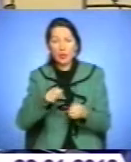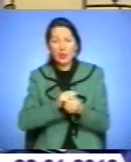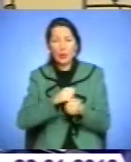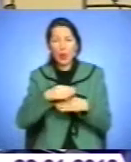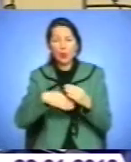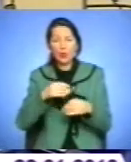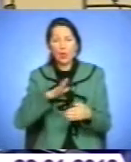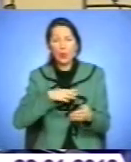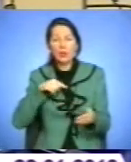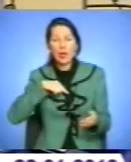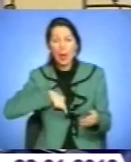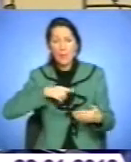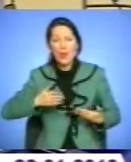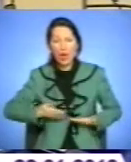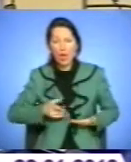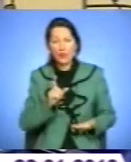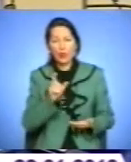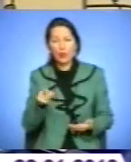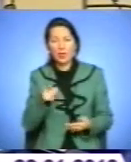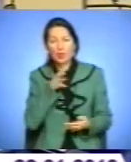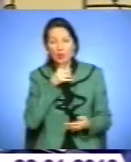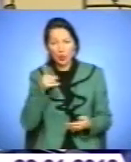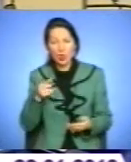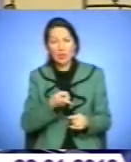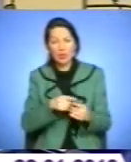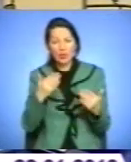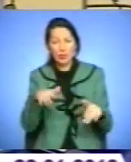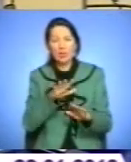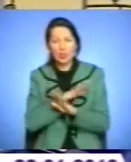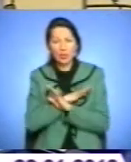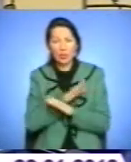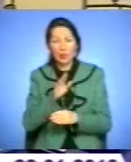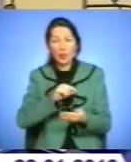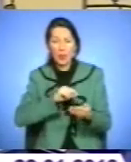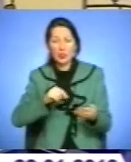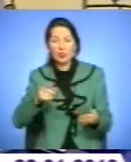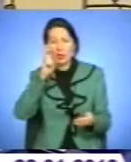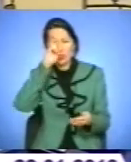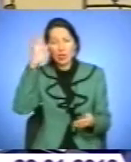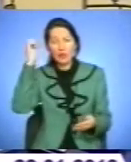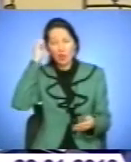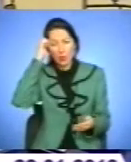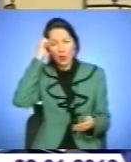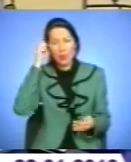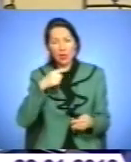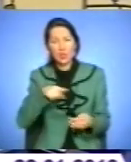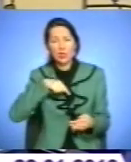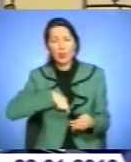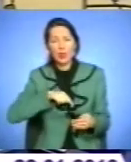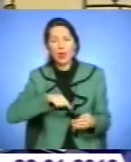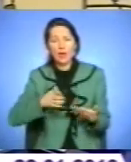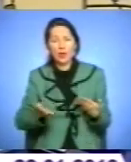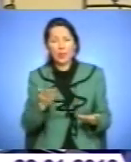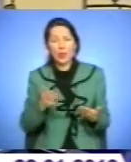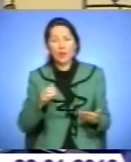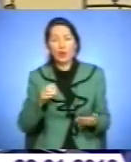біографії людей, на той час вже які загинули, бо існує помітка славної пам'яті. Інші біографії, напевне, вояків УПА. Є